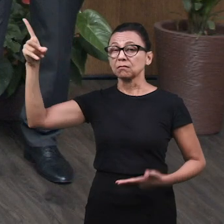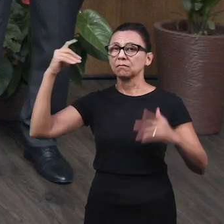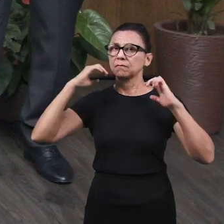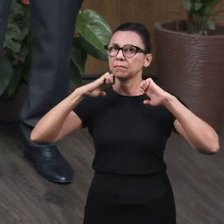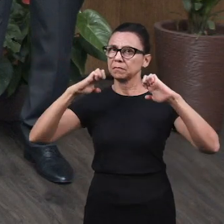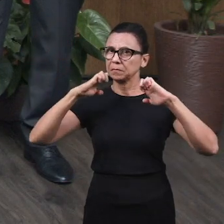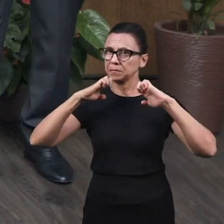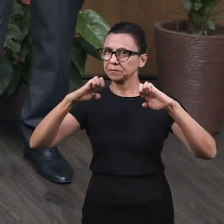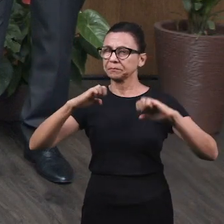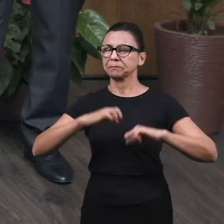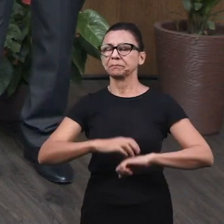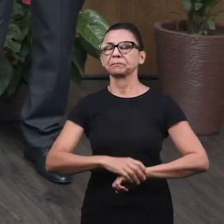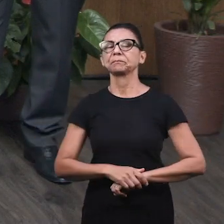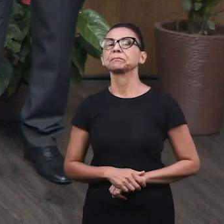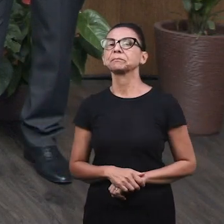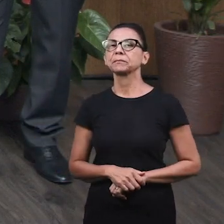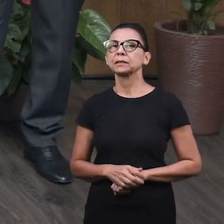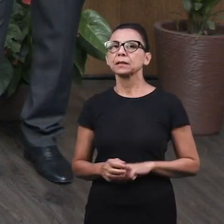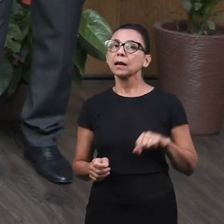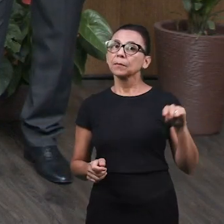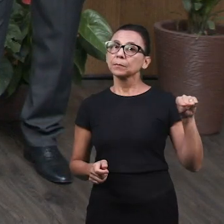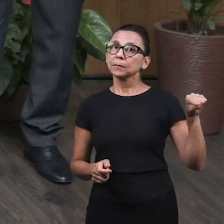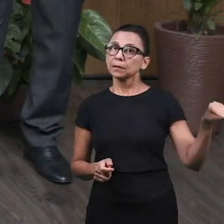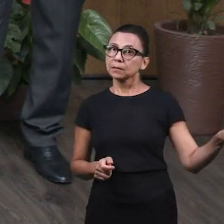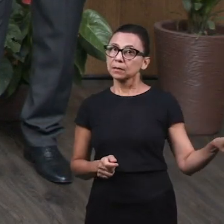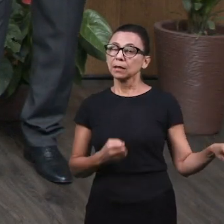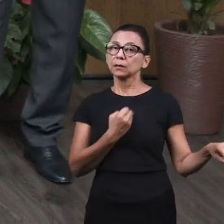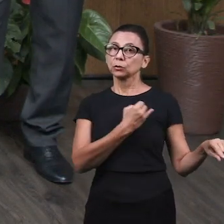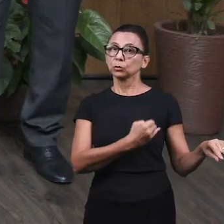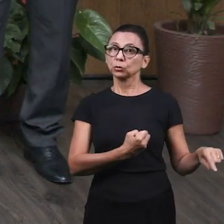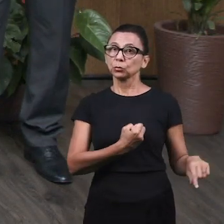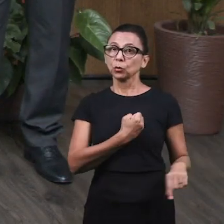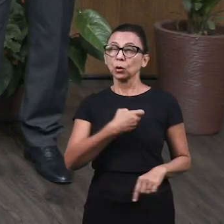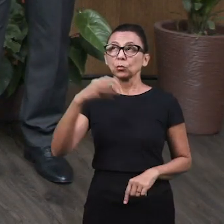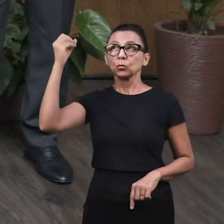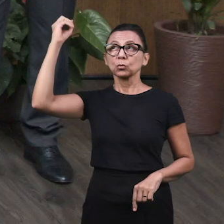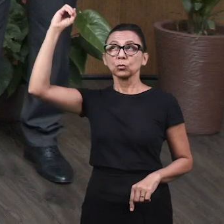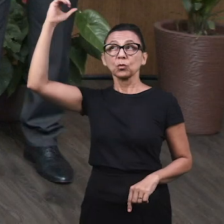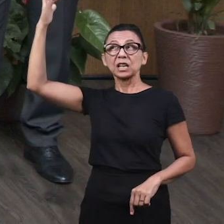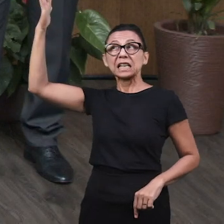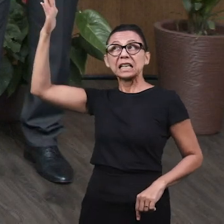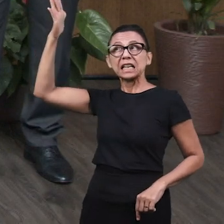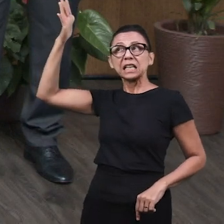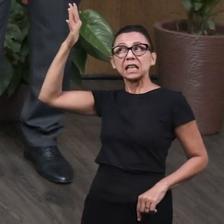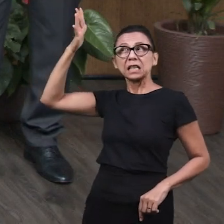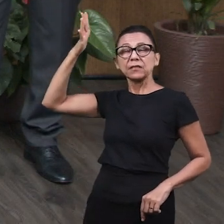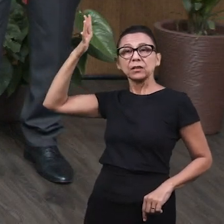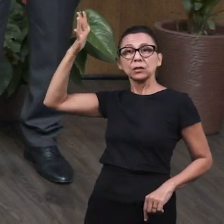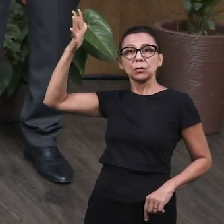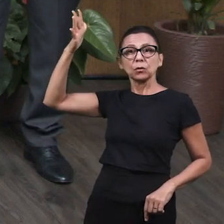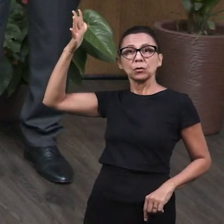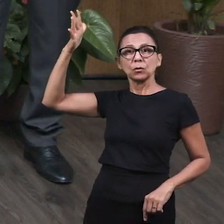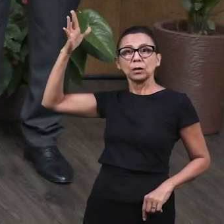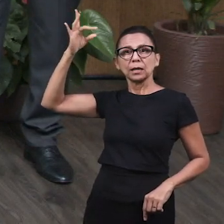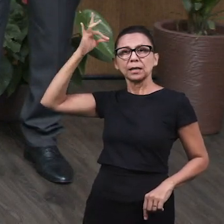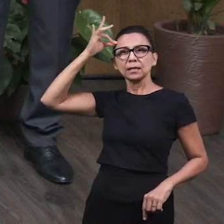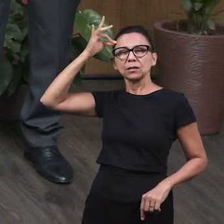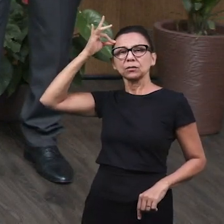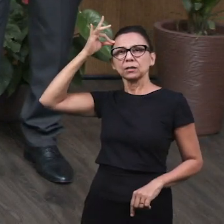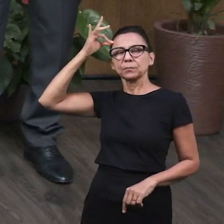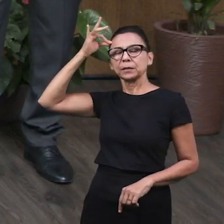de Dieu. Jean a reçu la révélation du Seigneur Jésus. Il a été enlevé en